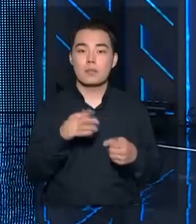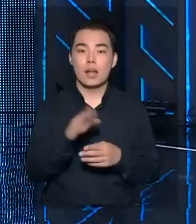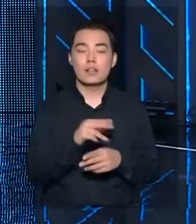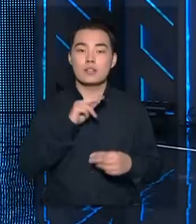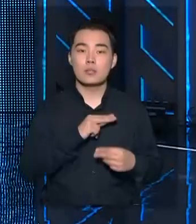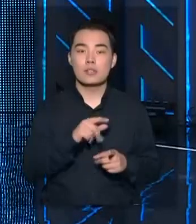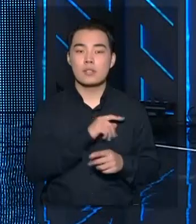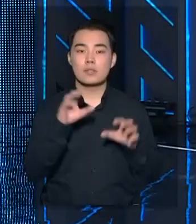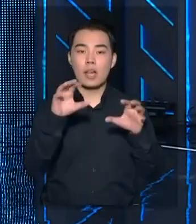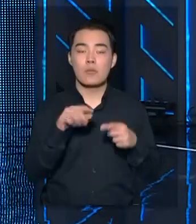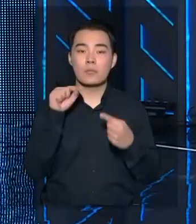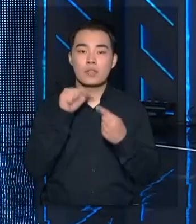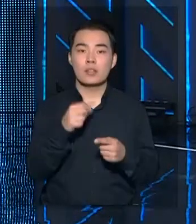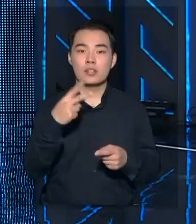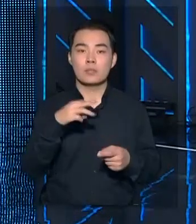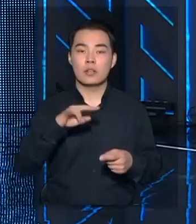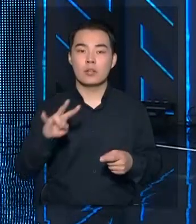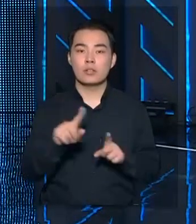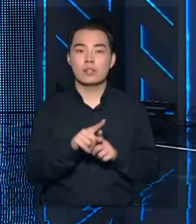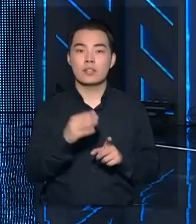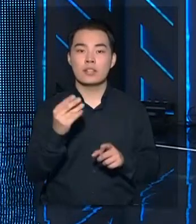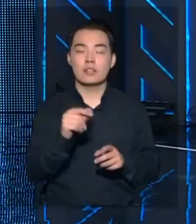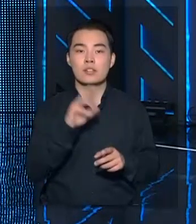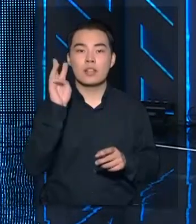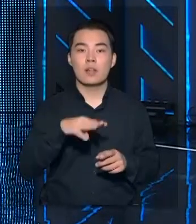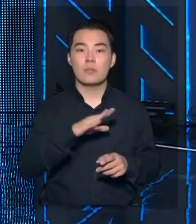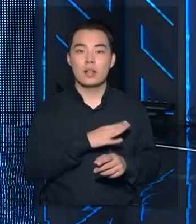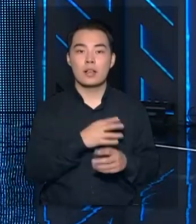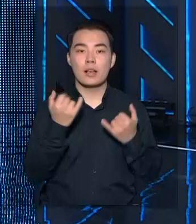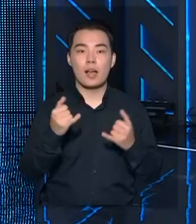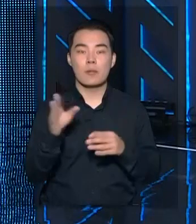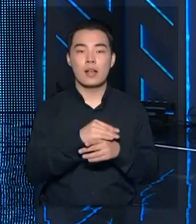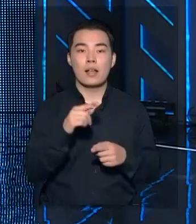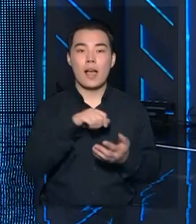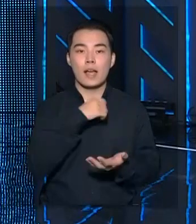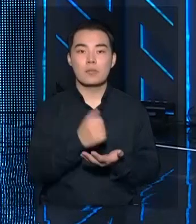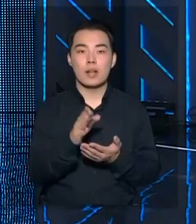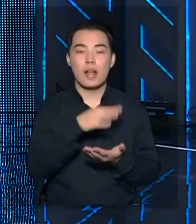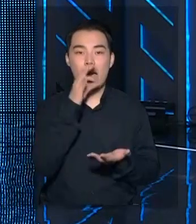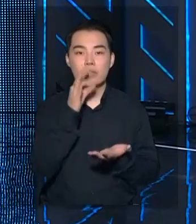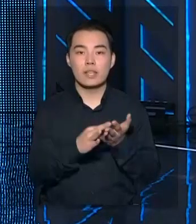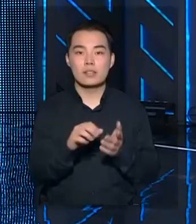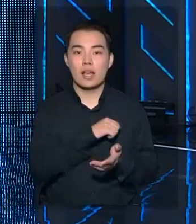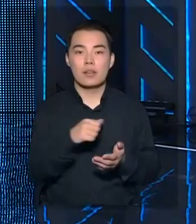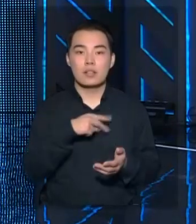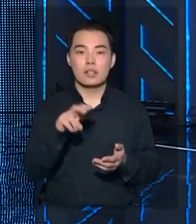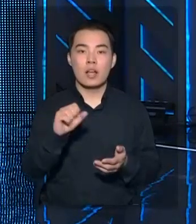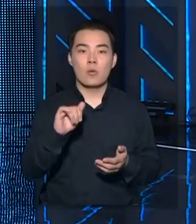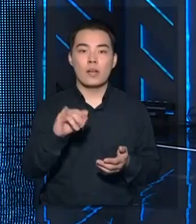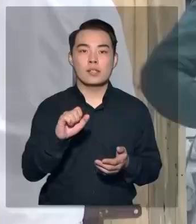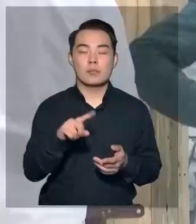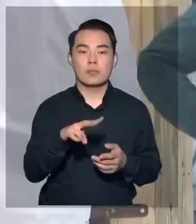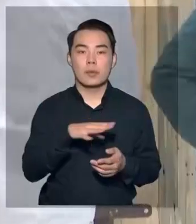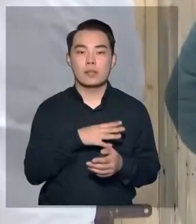Кәсіпорындарға еңбек заңын бұзған үшін 20 миллион теңгеден аса айыппұл салынды. Ал әкімшілік жауапкершілікке 100-ге жуық лауазымды тұлға